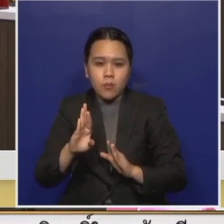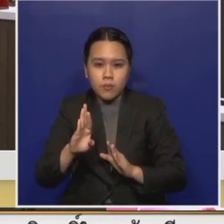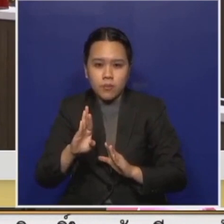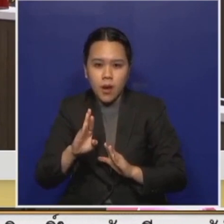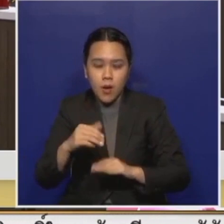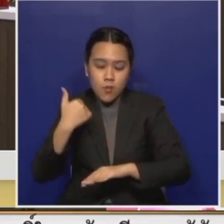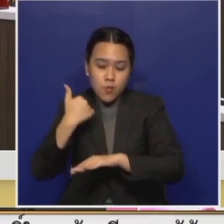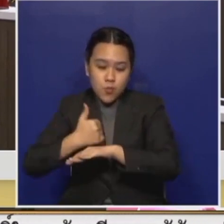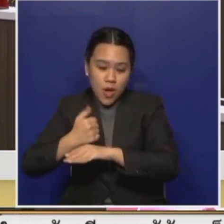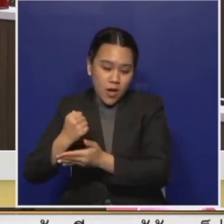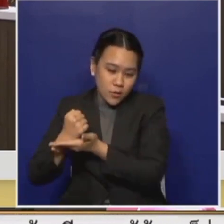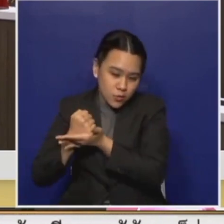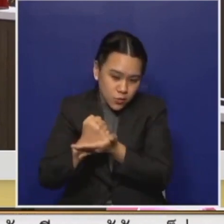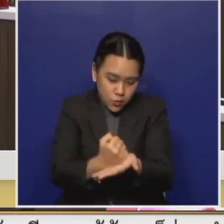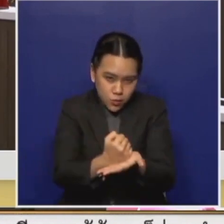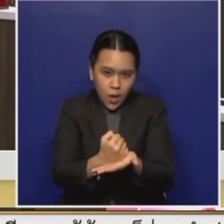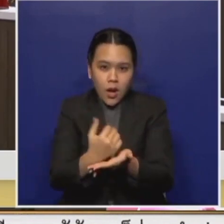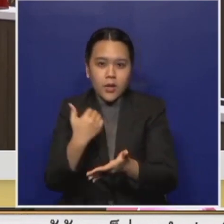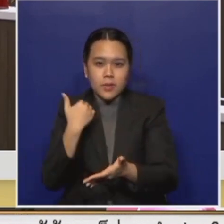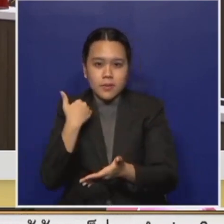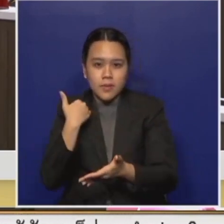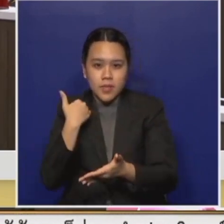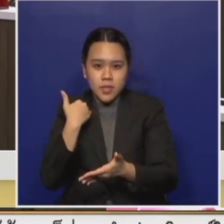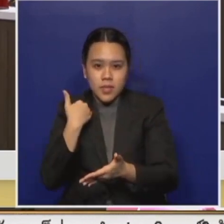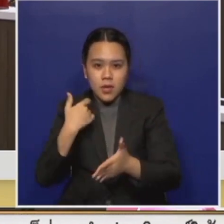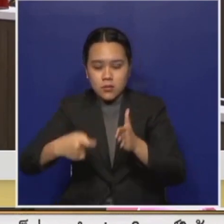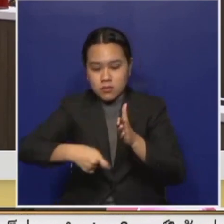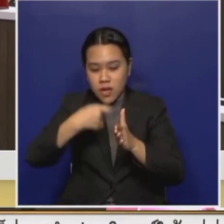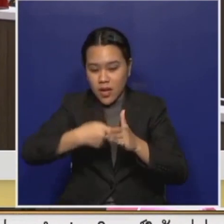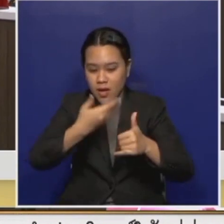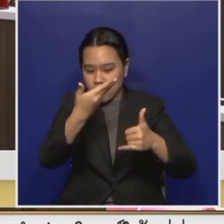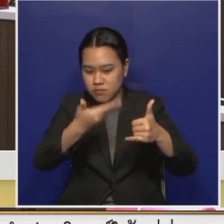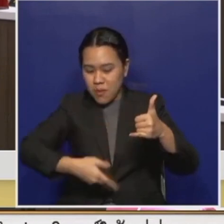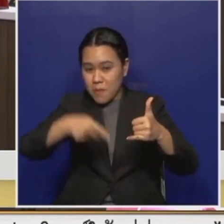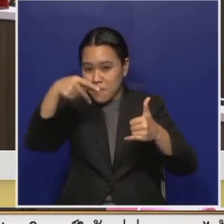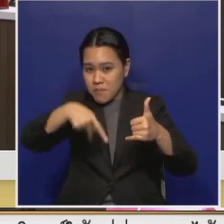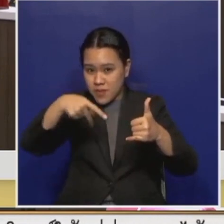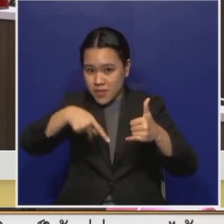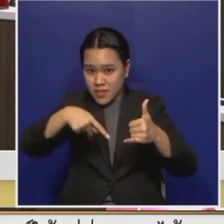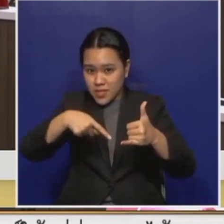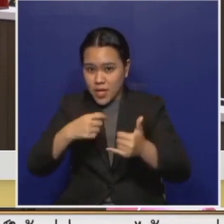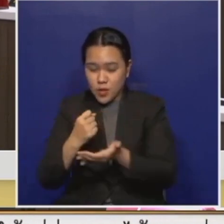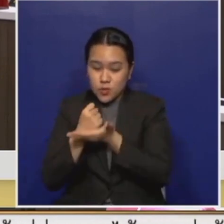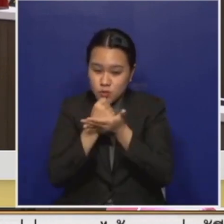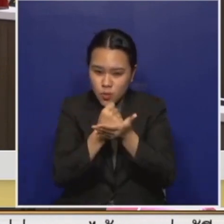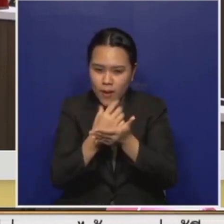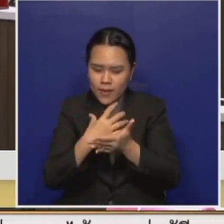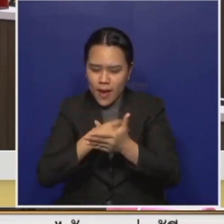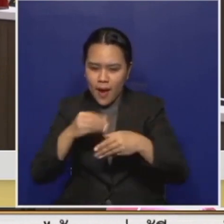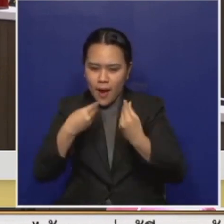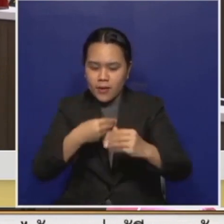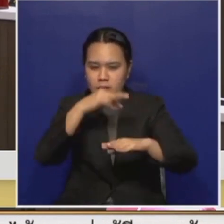มีการข้ามรุ่น มีการใช้คณรักษาพิเศษคออำนวยกับคนที่ท่านต้การแต่งตง เขามารำลบ ought